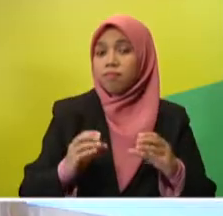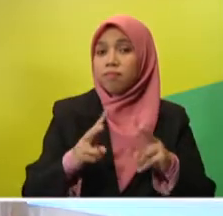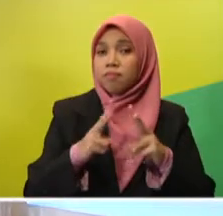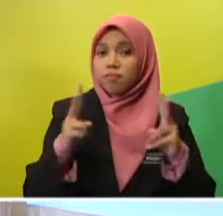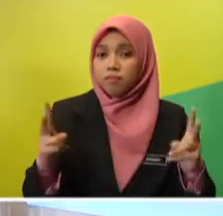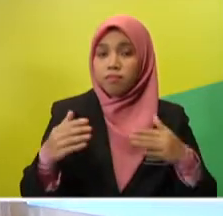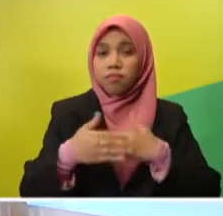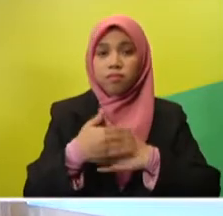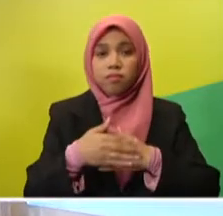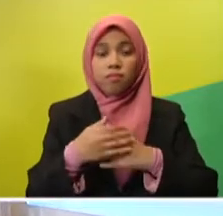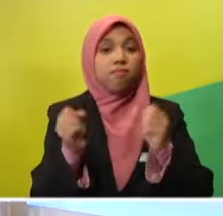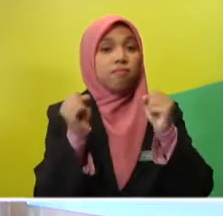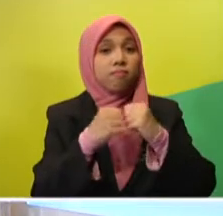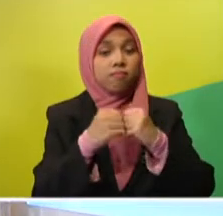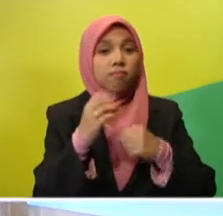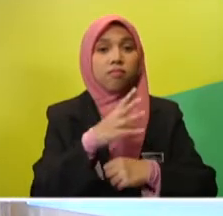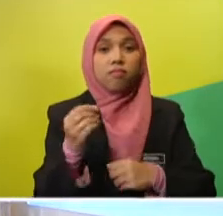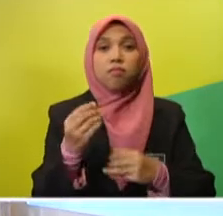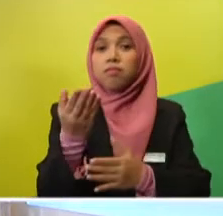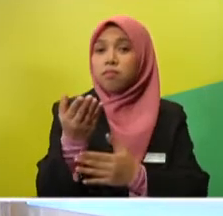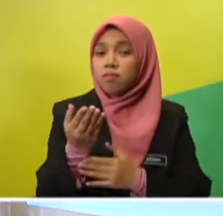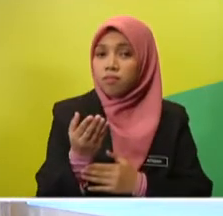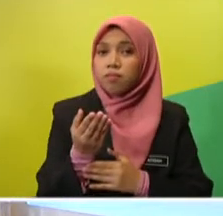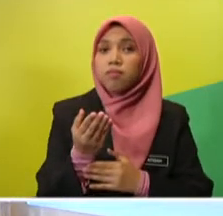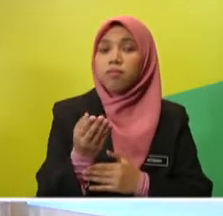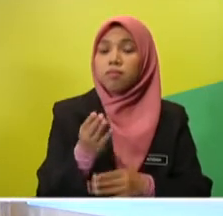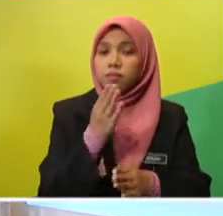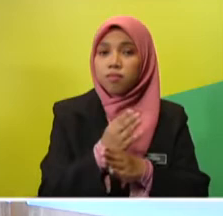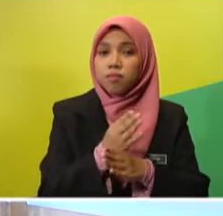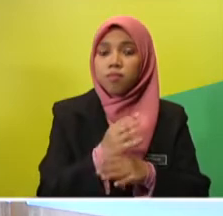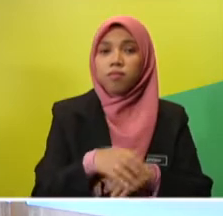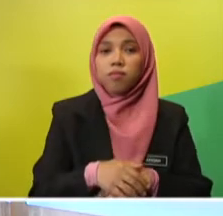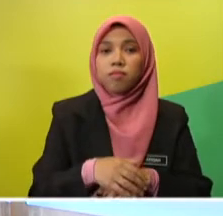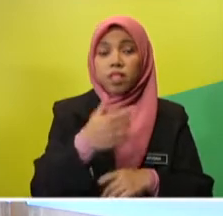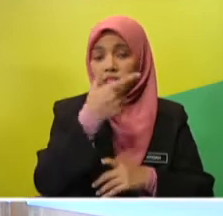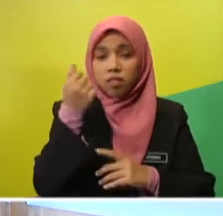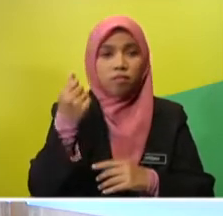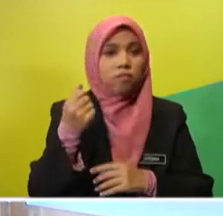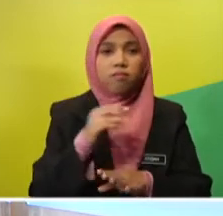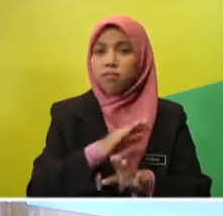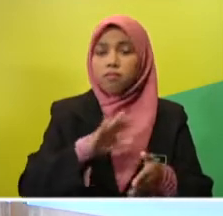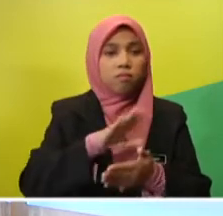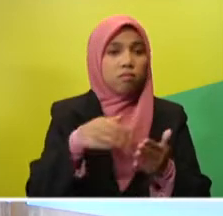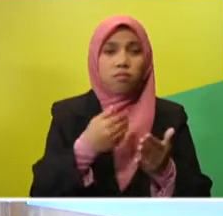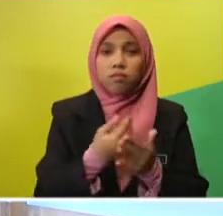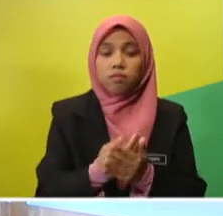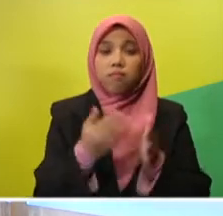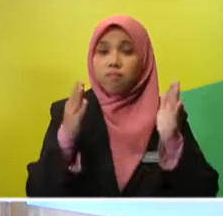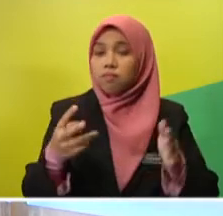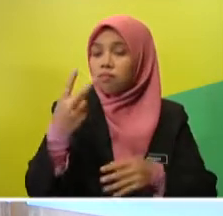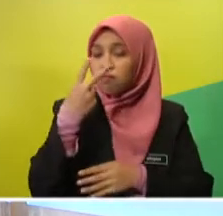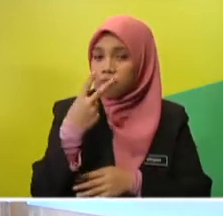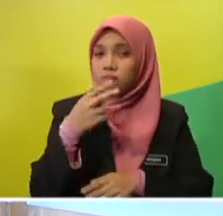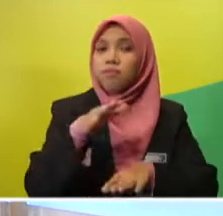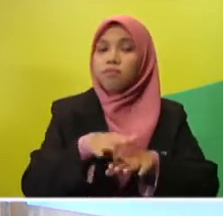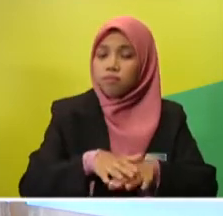sapa dan kita minta kebenaran sebab tak semua orang selesa, MBK penglihatan selesa dibantu. Yang penting kita minta